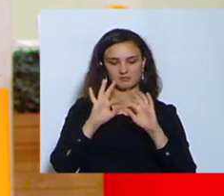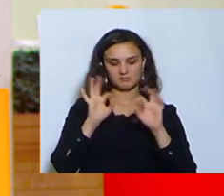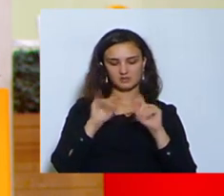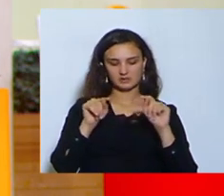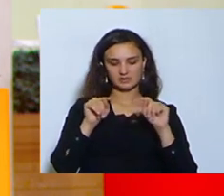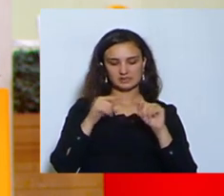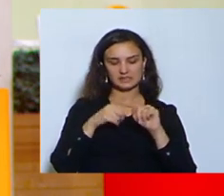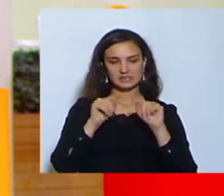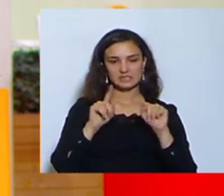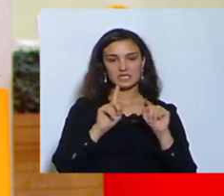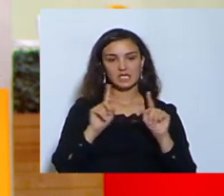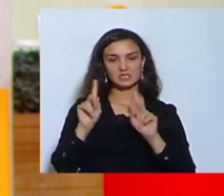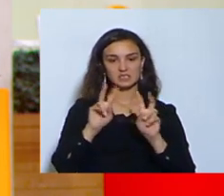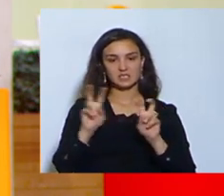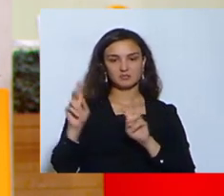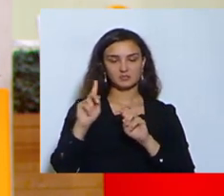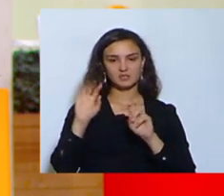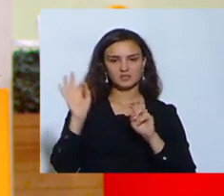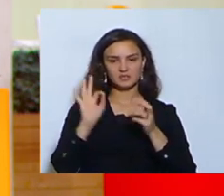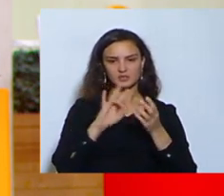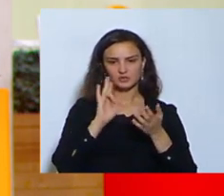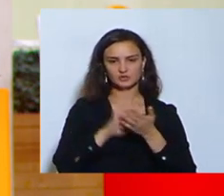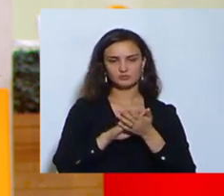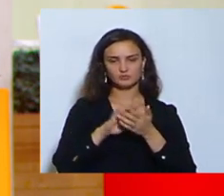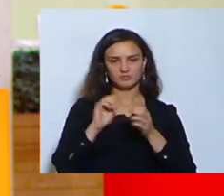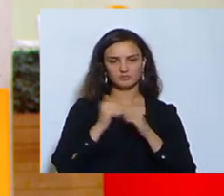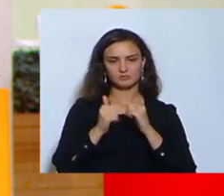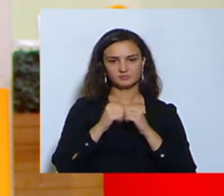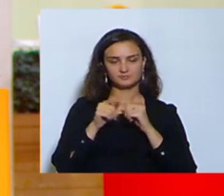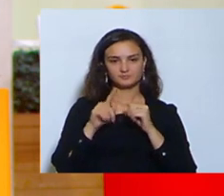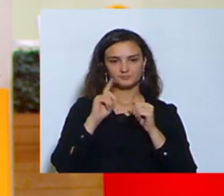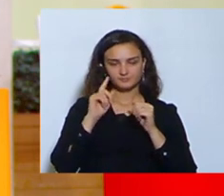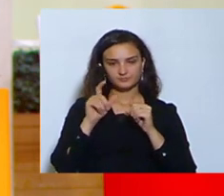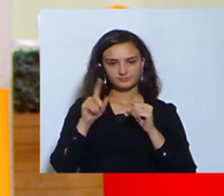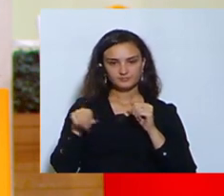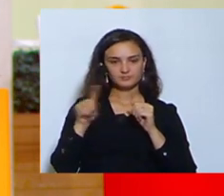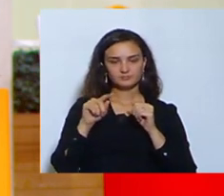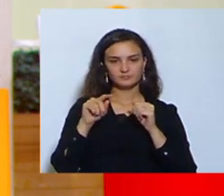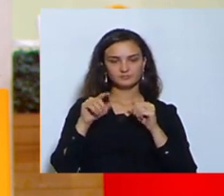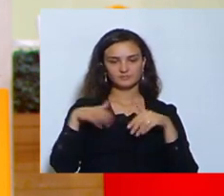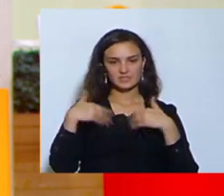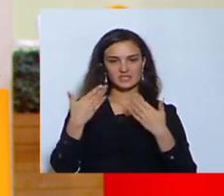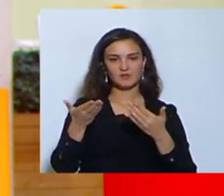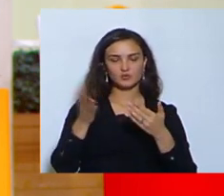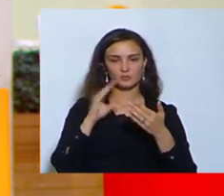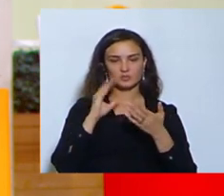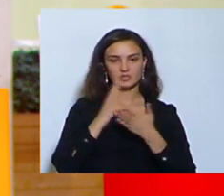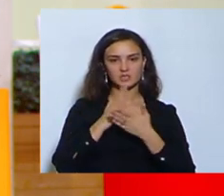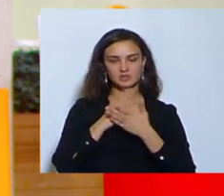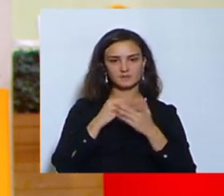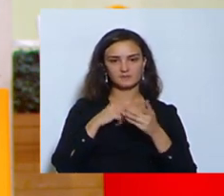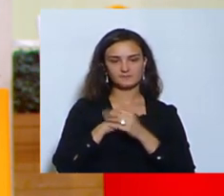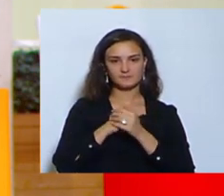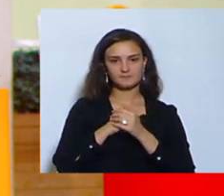ის სტერეოტიპები, რომელსაც გაუთავებლად თავაზობენ ახალგაზრდებს, მოზარდებს, როდესაც არის